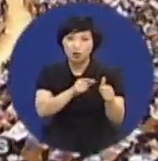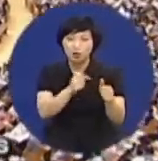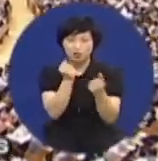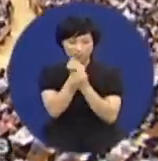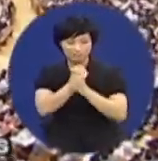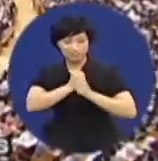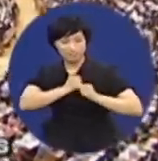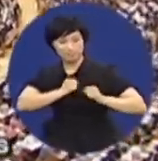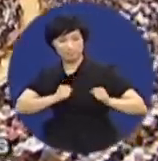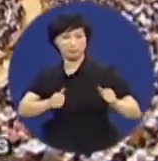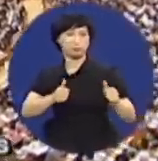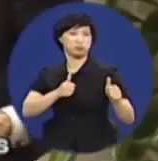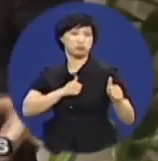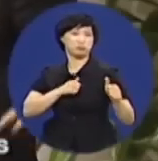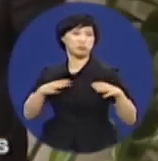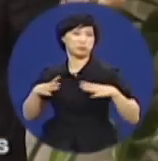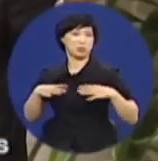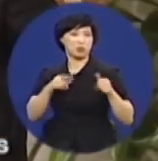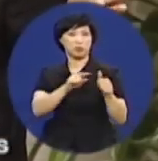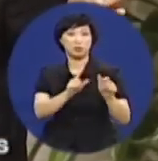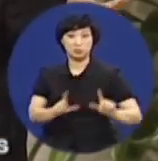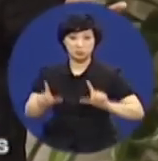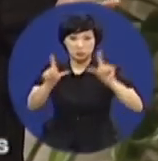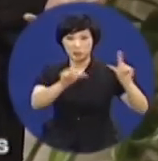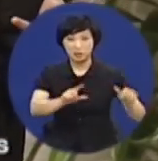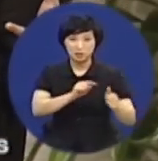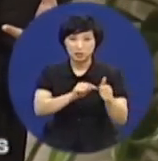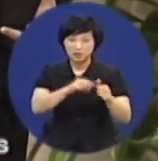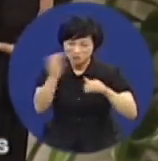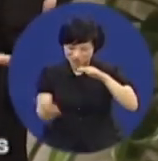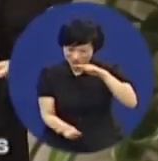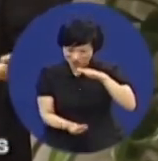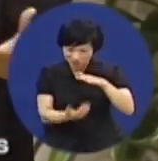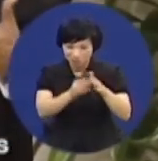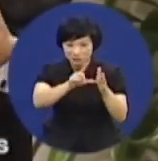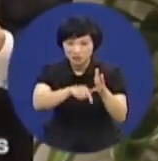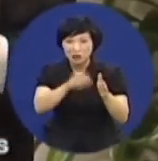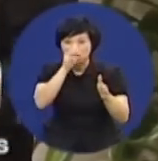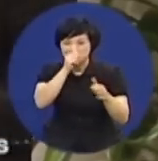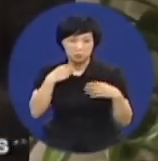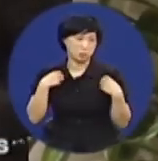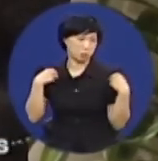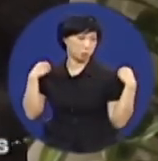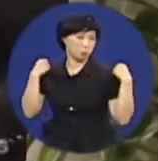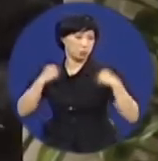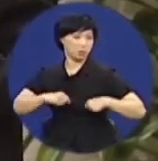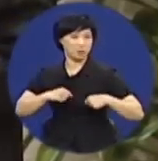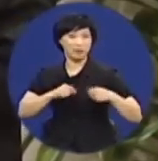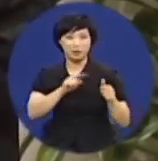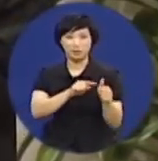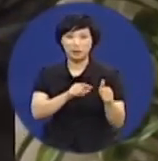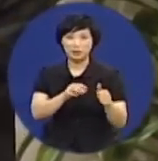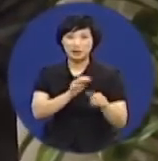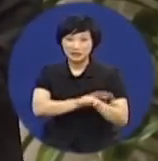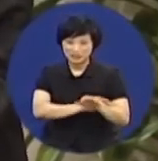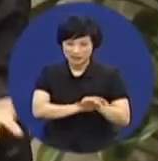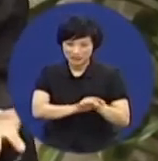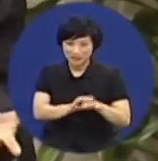はいつもいいものを食べて、いいものを着て、毎日贅沢に